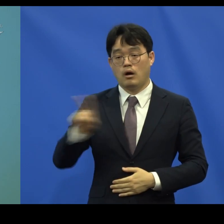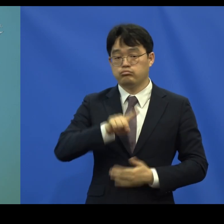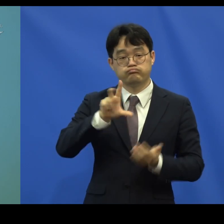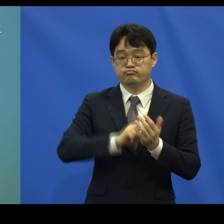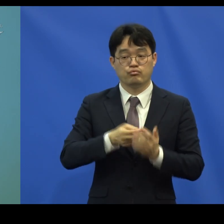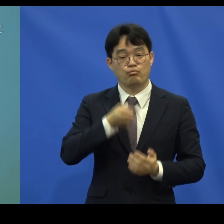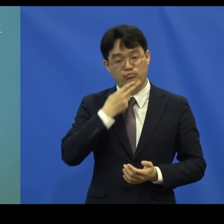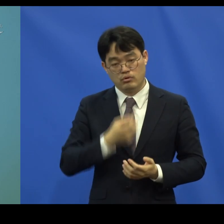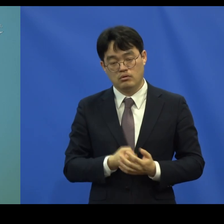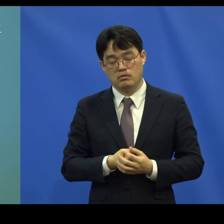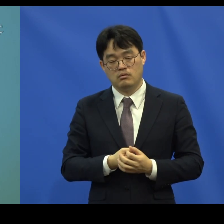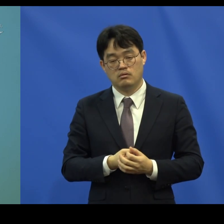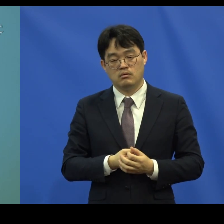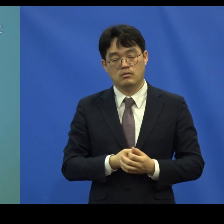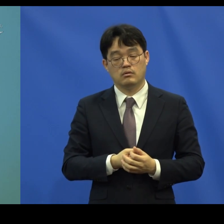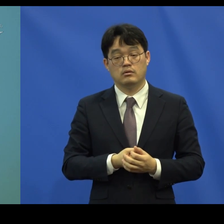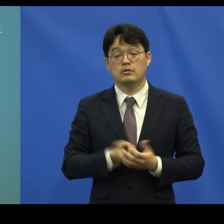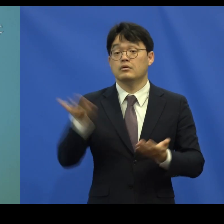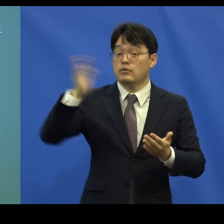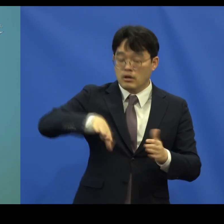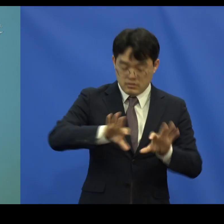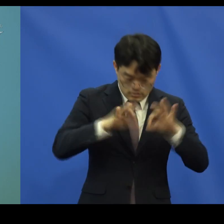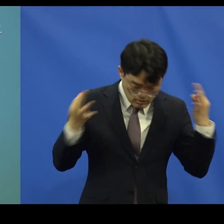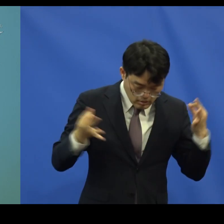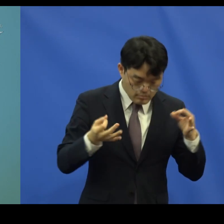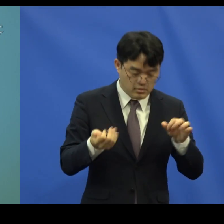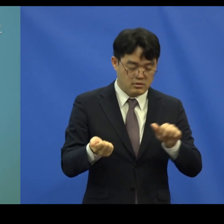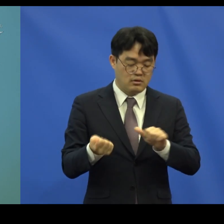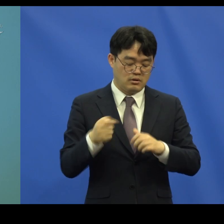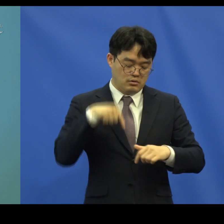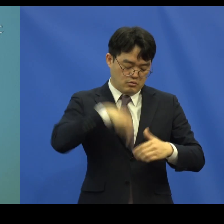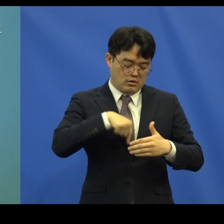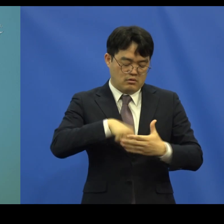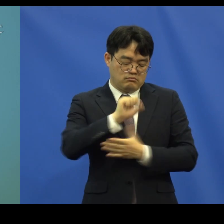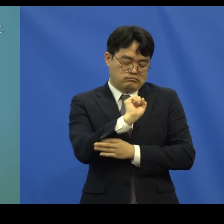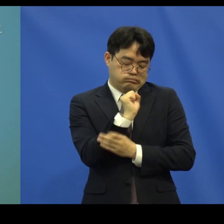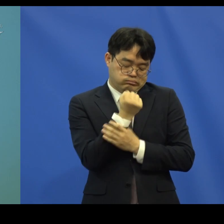그러니까 여러분, 시한부 인생을 보십시오. 무의식 속에 숨을 거두는 겁니다.